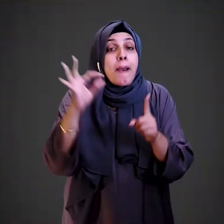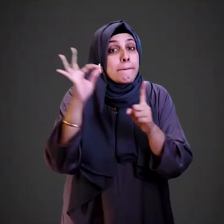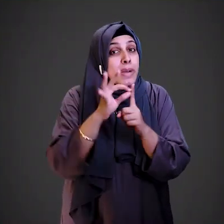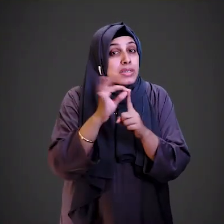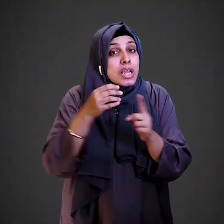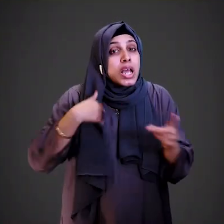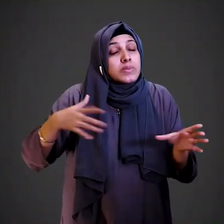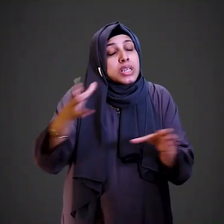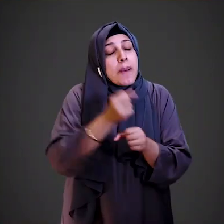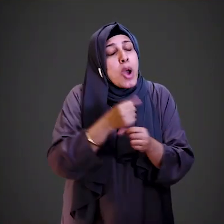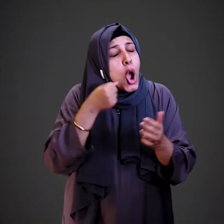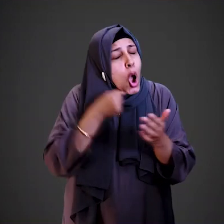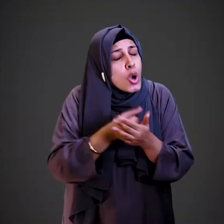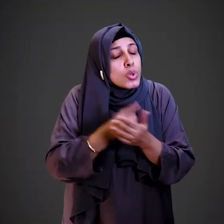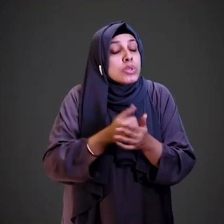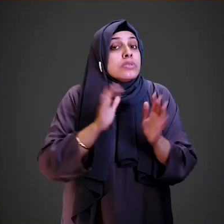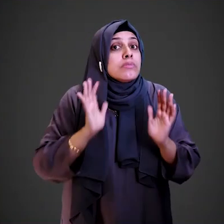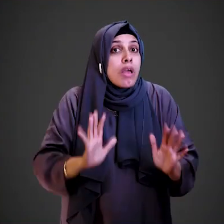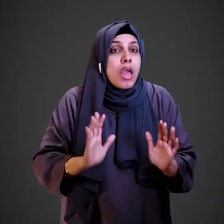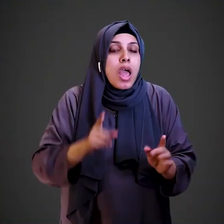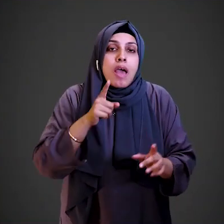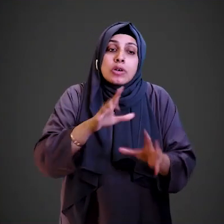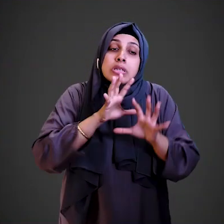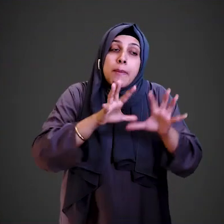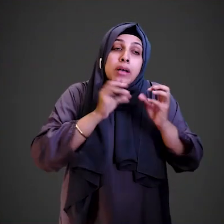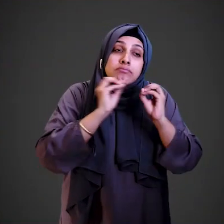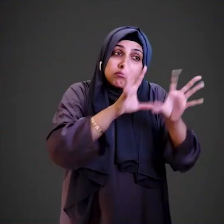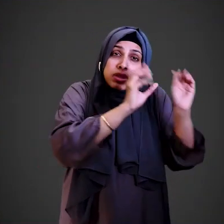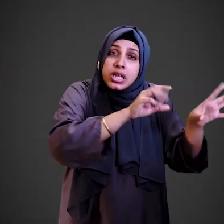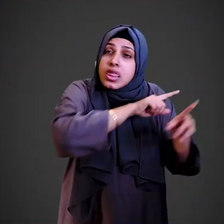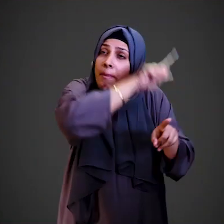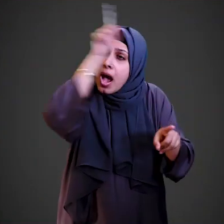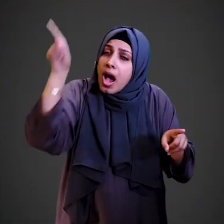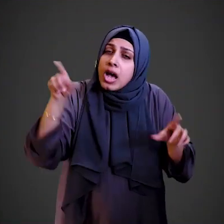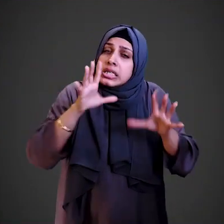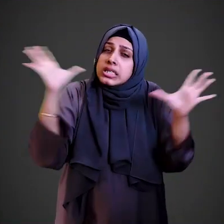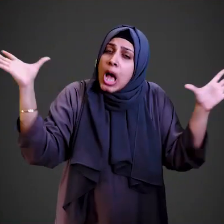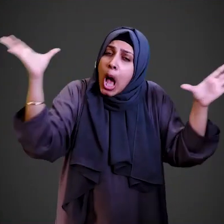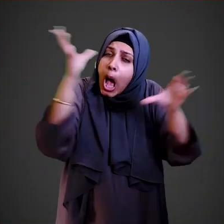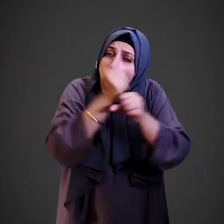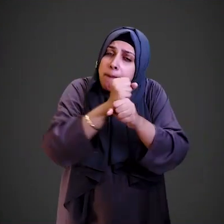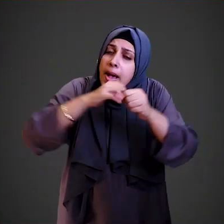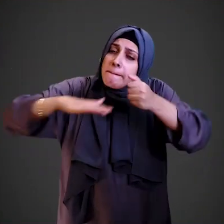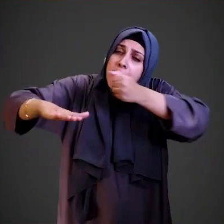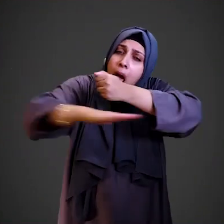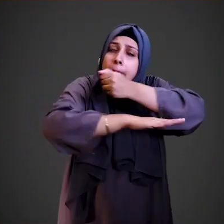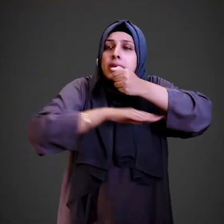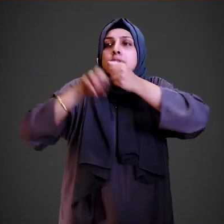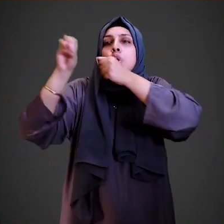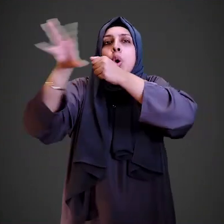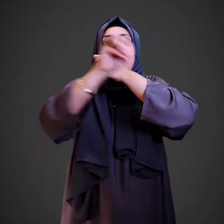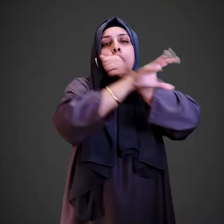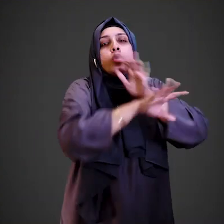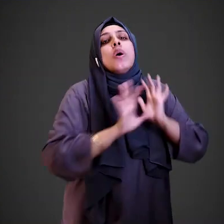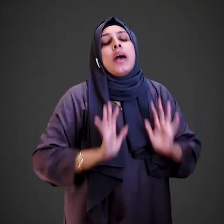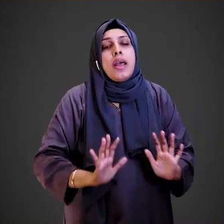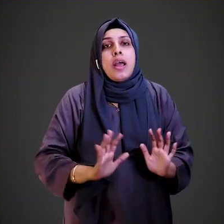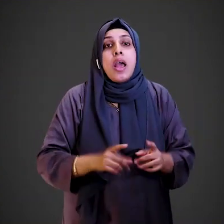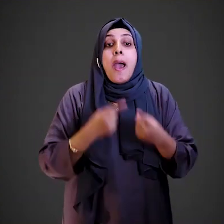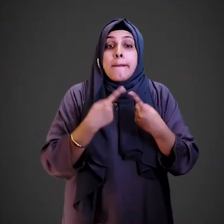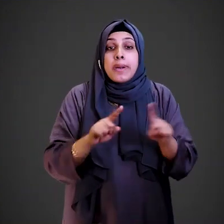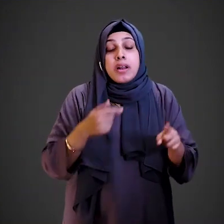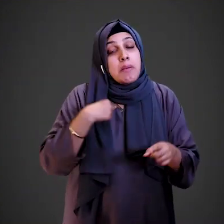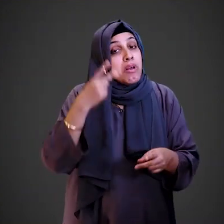پاکستان کی ہر چند کوشش ہے کہ پبلک گڈ کی فراہمی تمام ملک کی عوام کو ہو اور منصفانہ تقسیم ہو، لیکن ہمیں